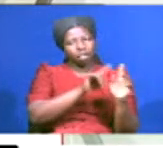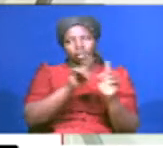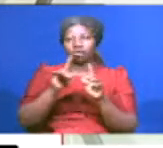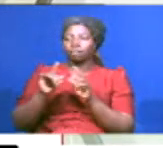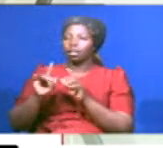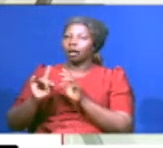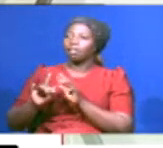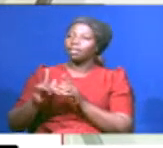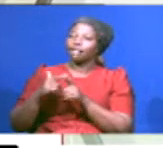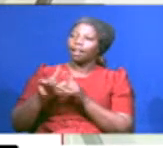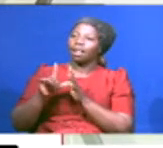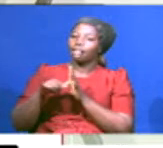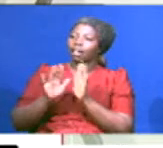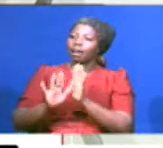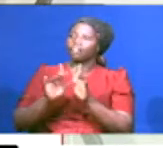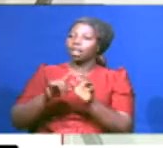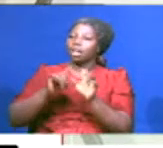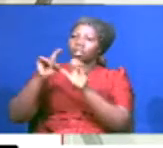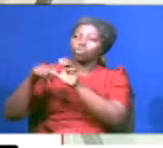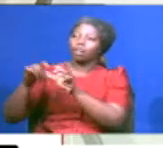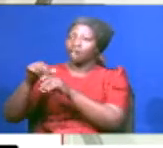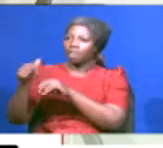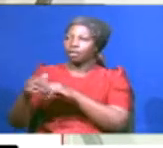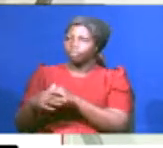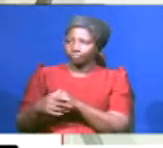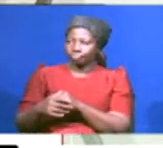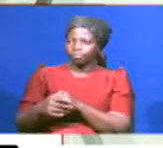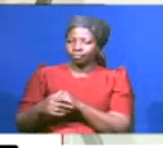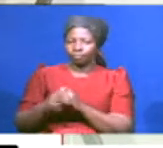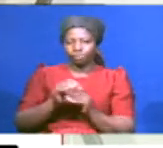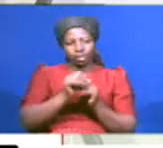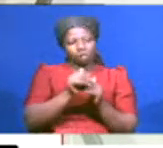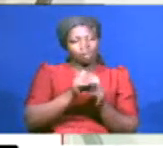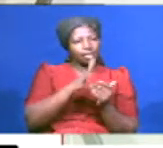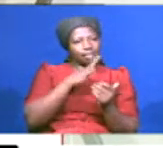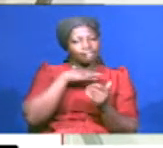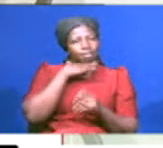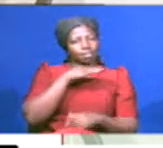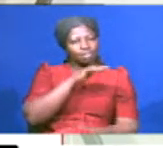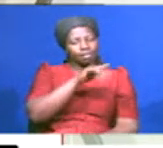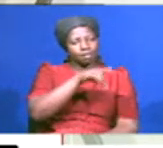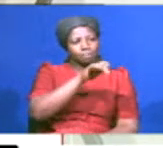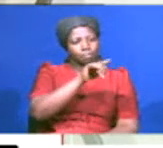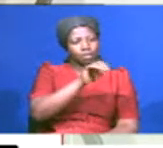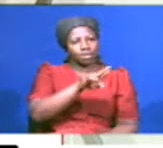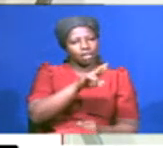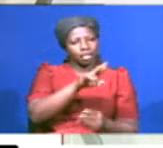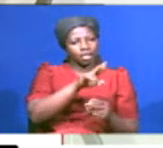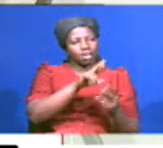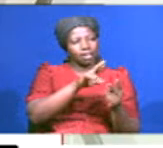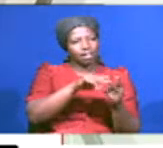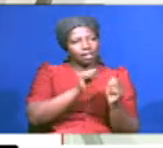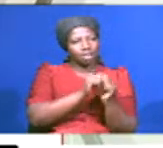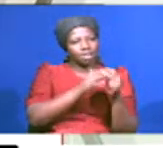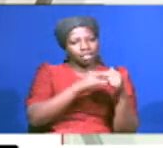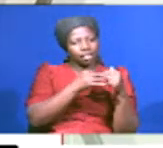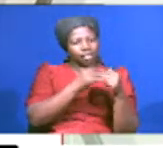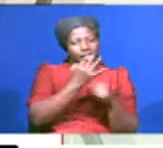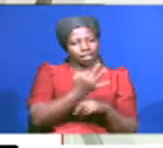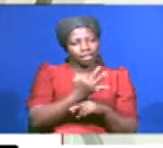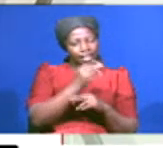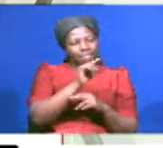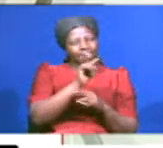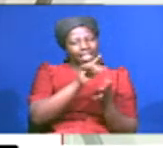Wanyika, you were led by the late Wilson Peter Kinyonga and his George brother. George Peter Kinyonga, yeah. In 1983. Yeah. How was